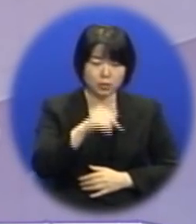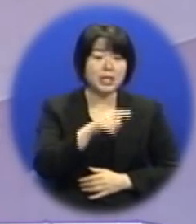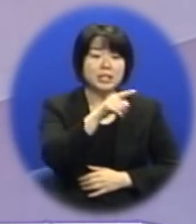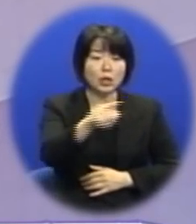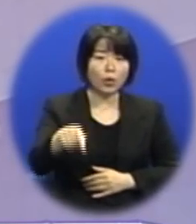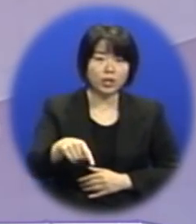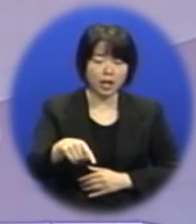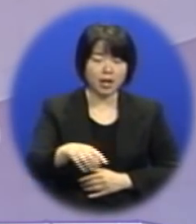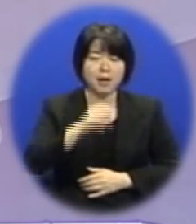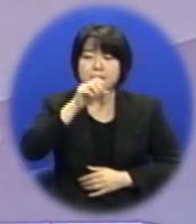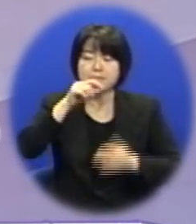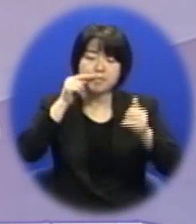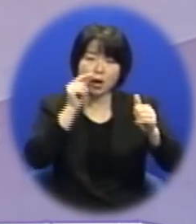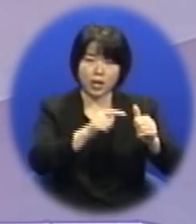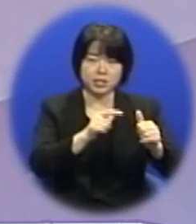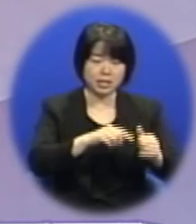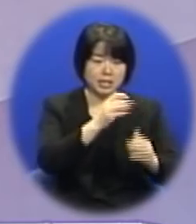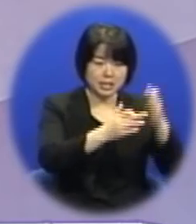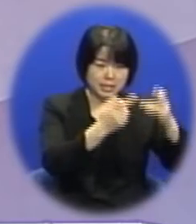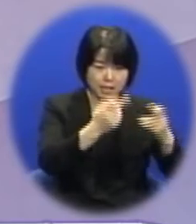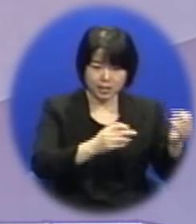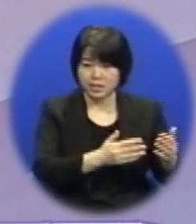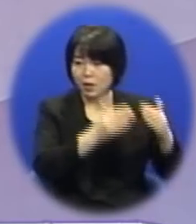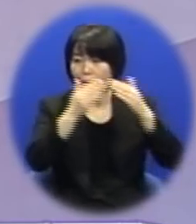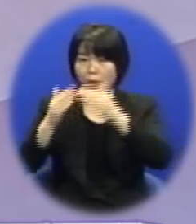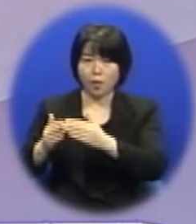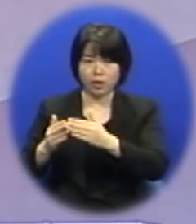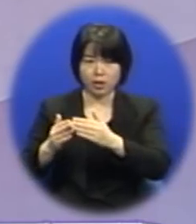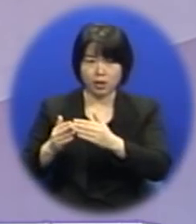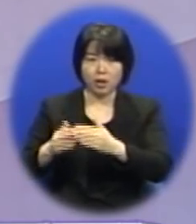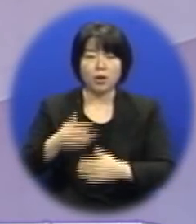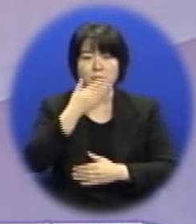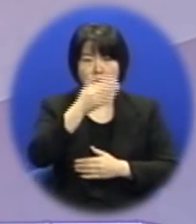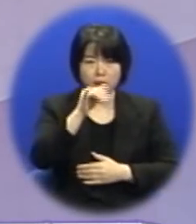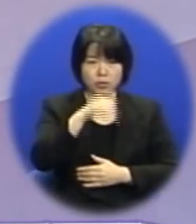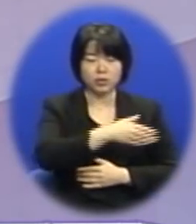하면 옮겨질 것이요 또 너희가 못할 것이 없으리라.